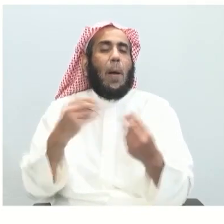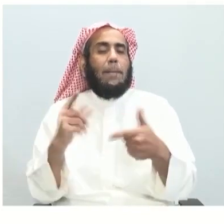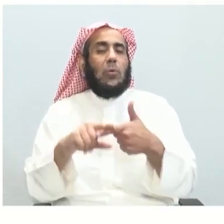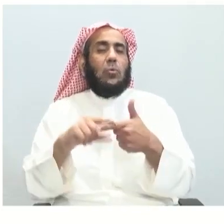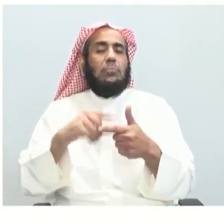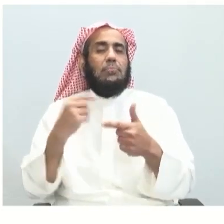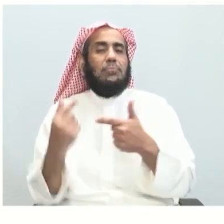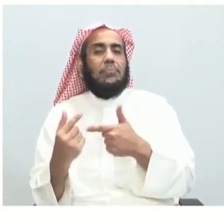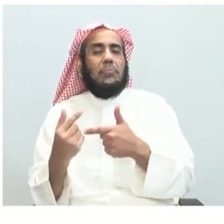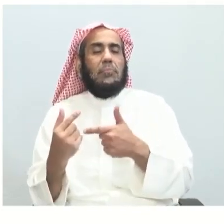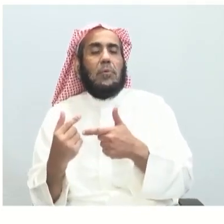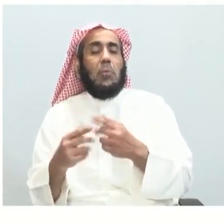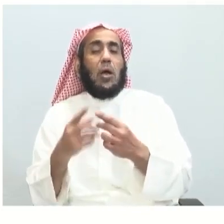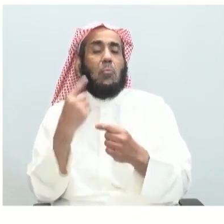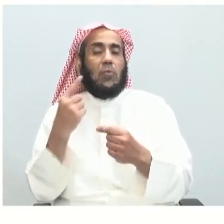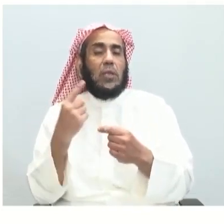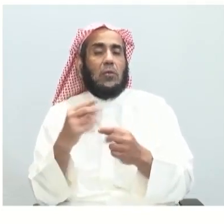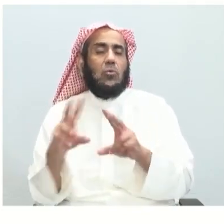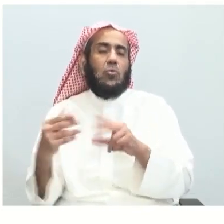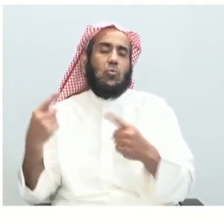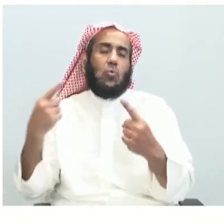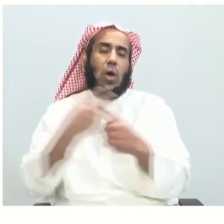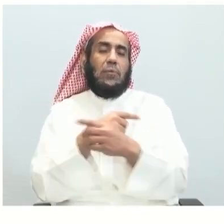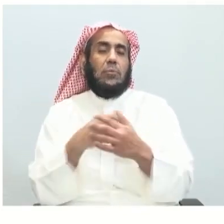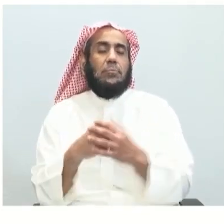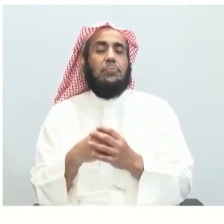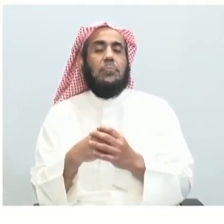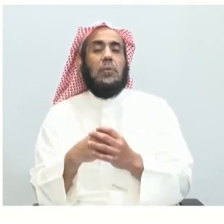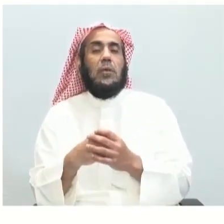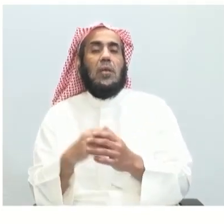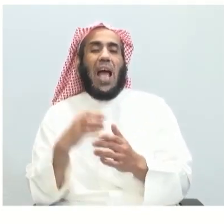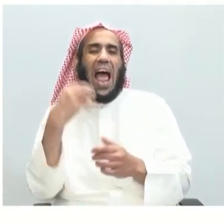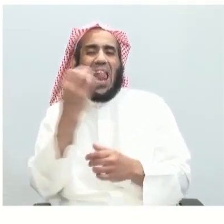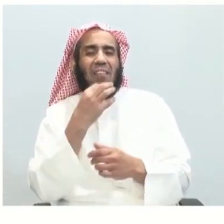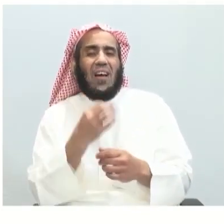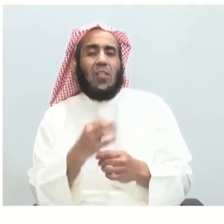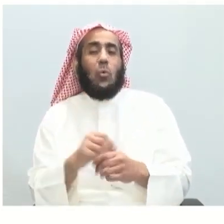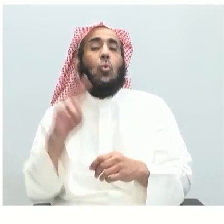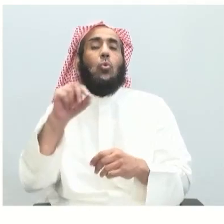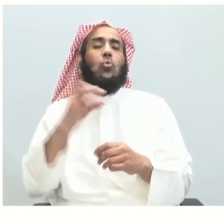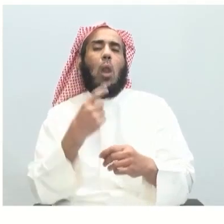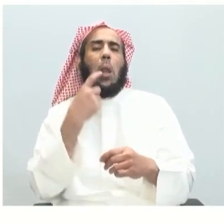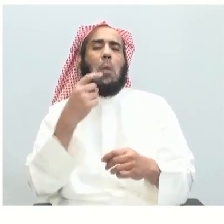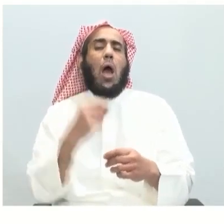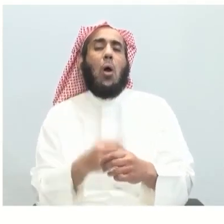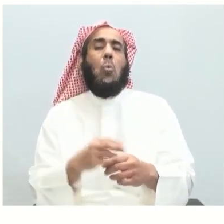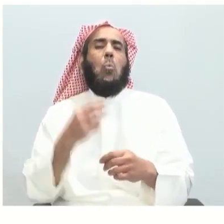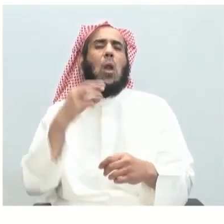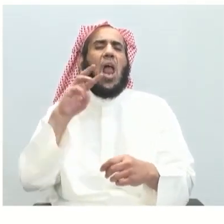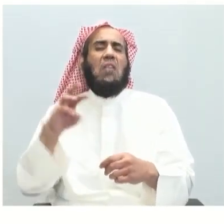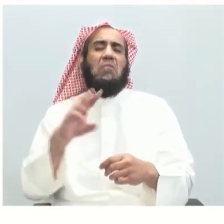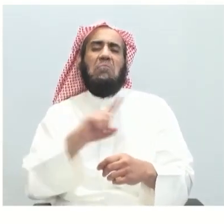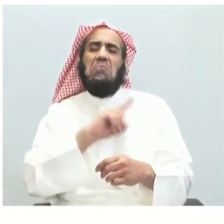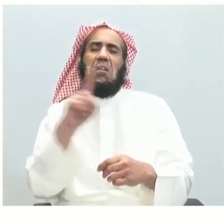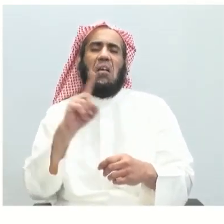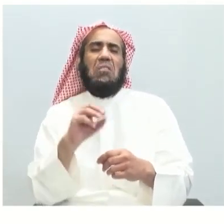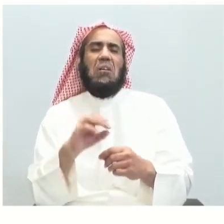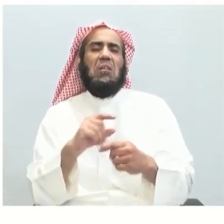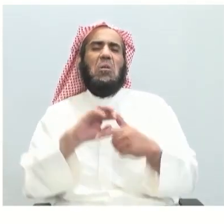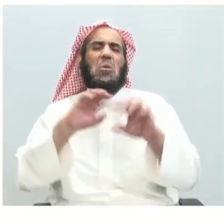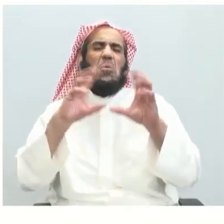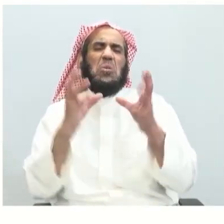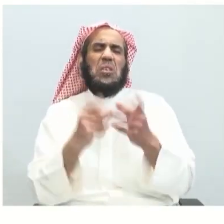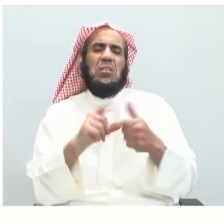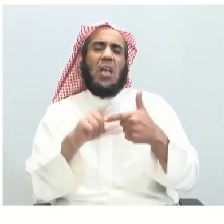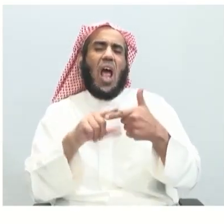المعدود اما اذا كان مفردا فهو يخالف المعدود الفاظ العقود والمئه والالف لا تتاثر بجنس